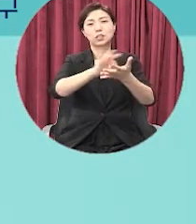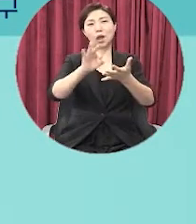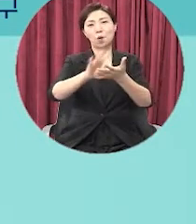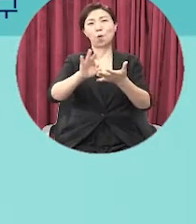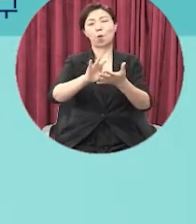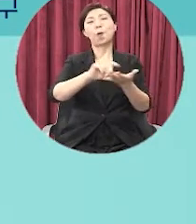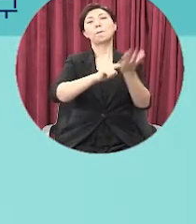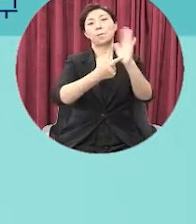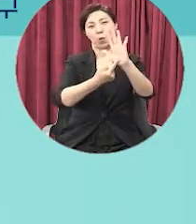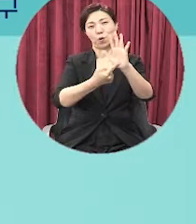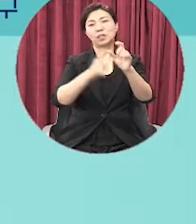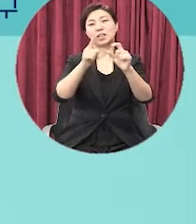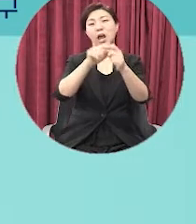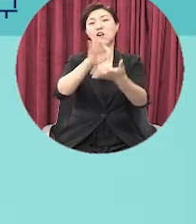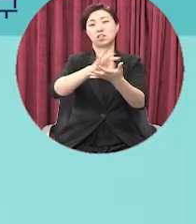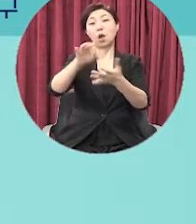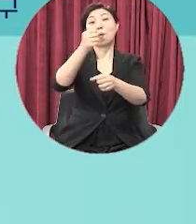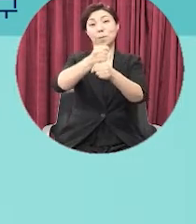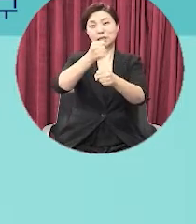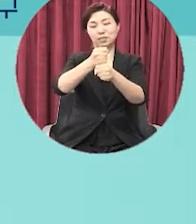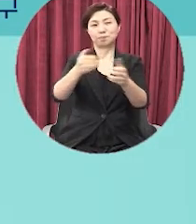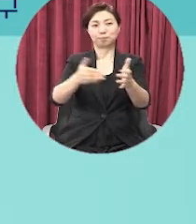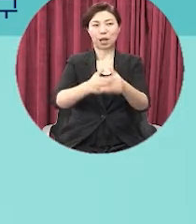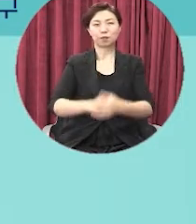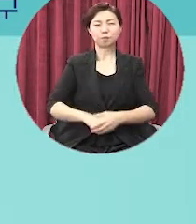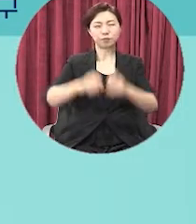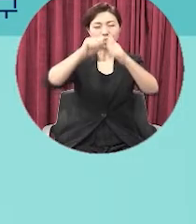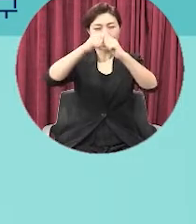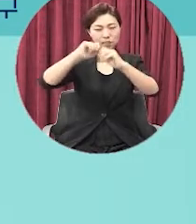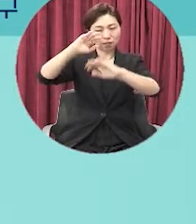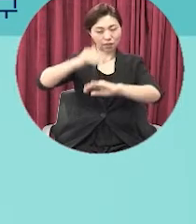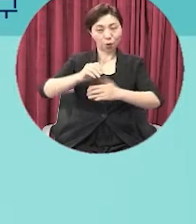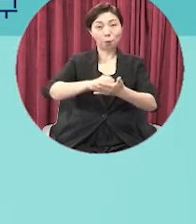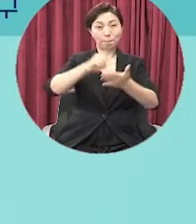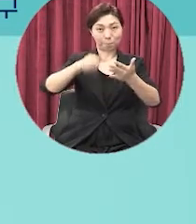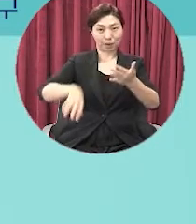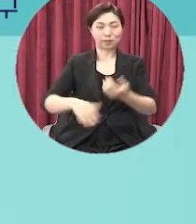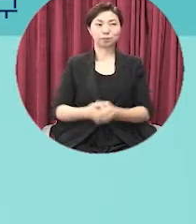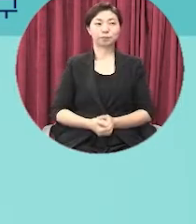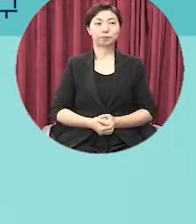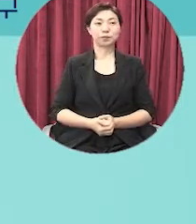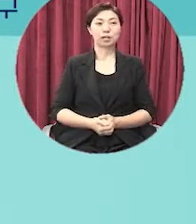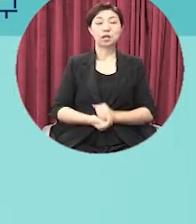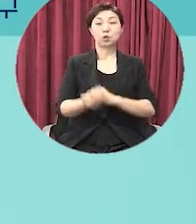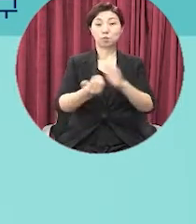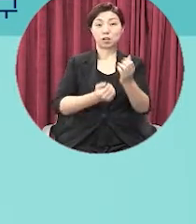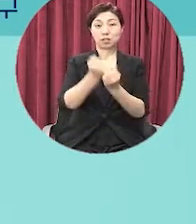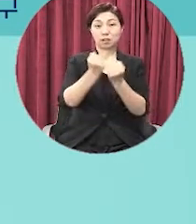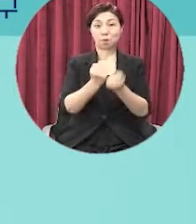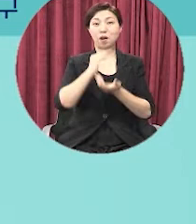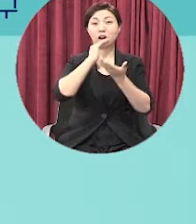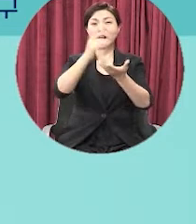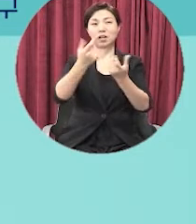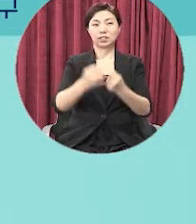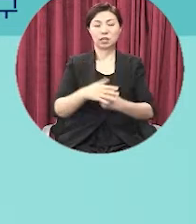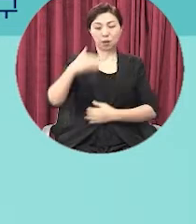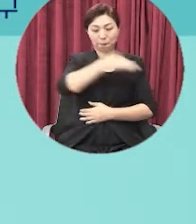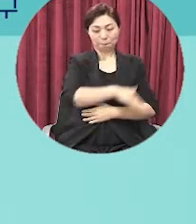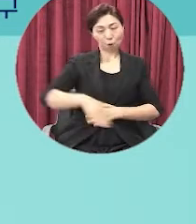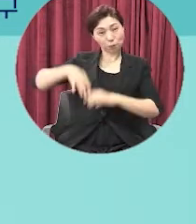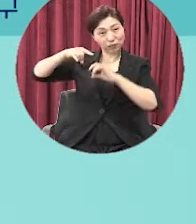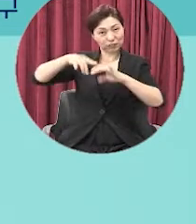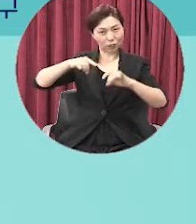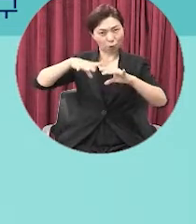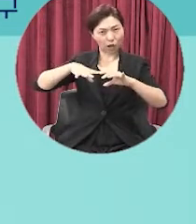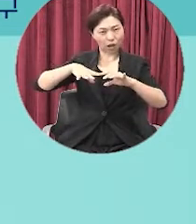보시면 되구요 상세한 내용은 생략을 하겠습니다 그리고 이제 말씀 잠깐 드린 것처럼 생체 신화와 클리커 데라